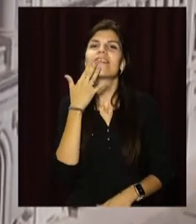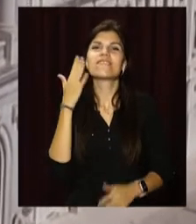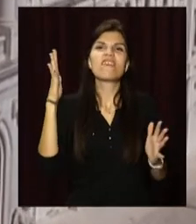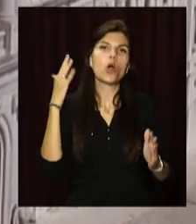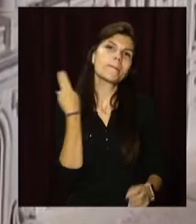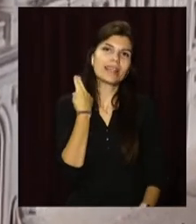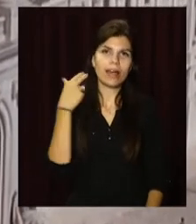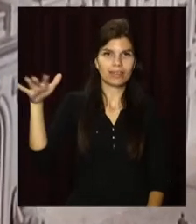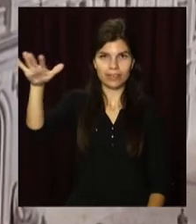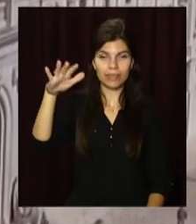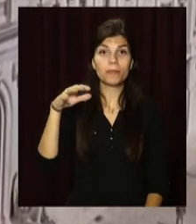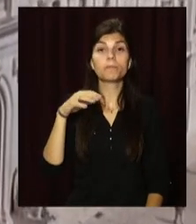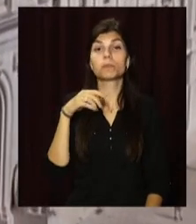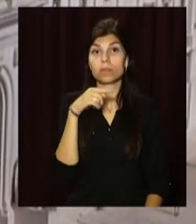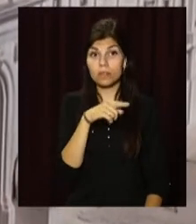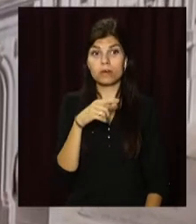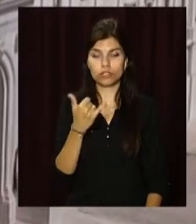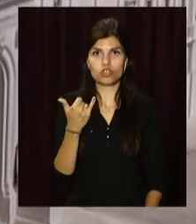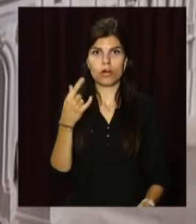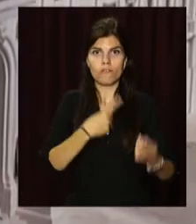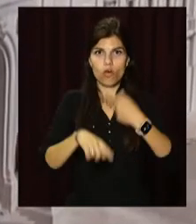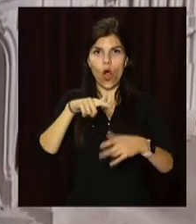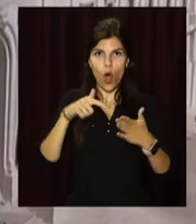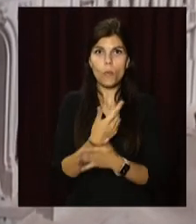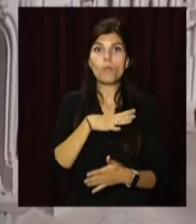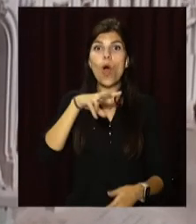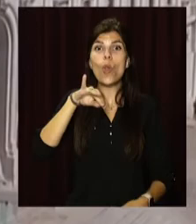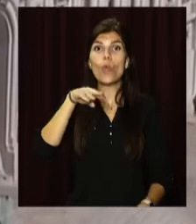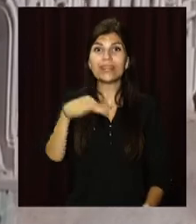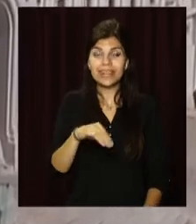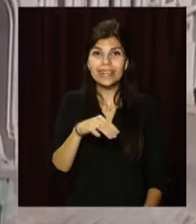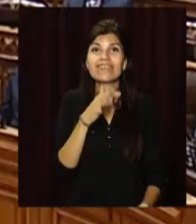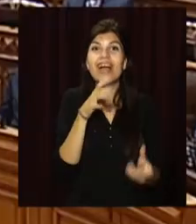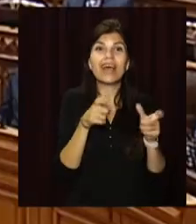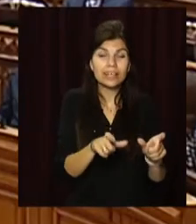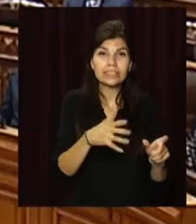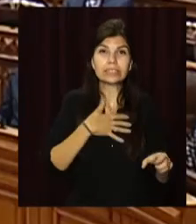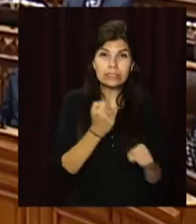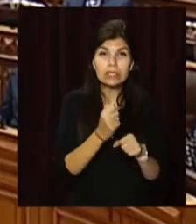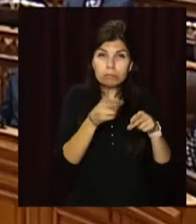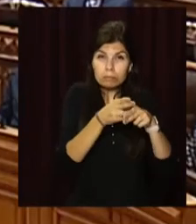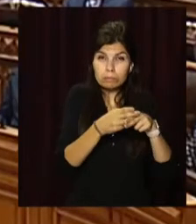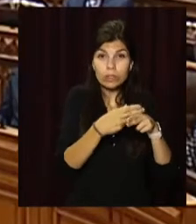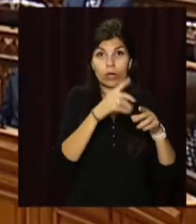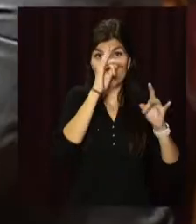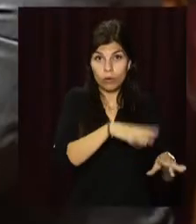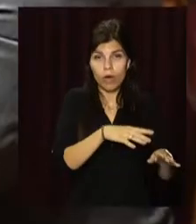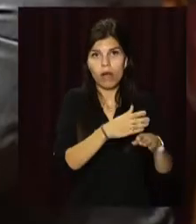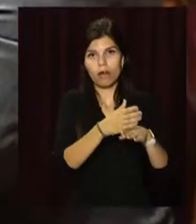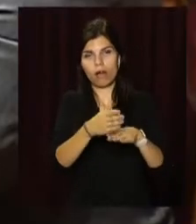Нині захворюваність повернулася до рівня, який спостерігали в лютому під час локдауну. На сьогодні в країні вакцинували